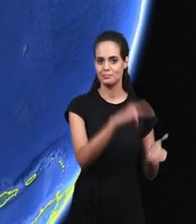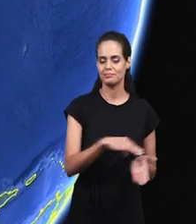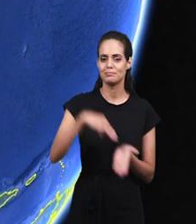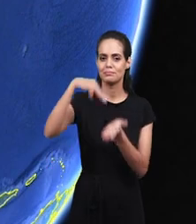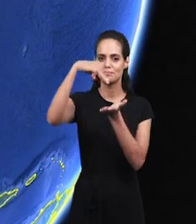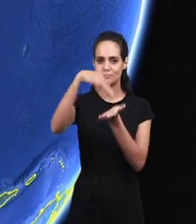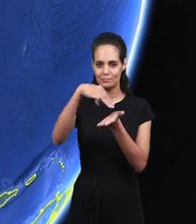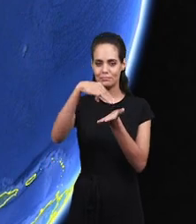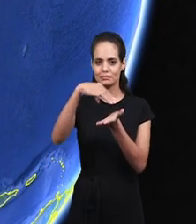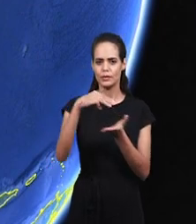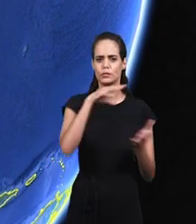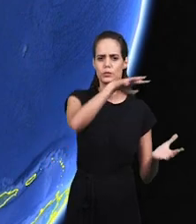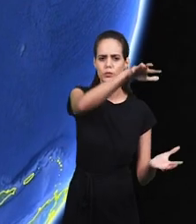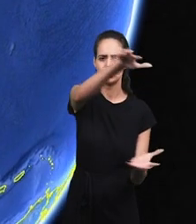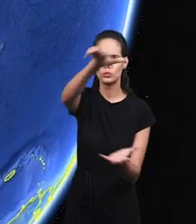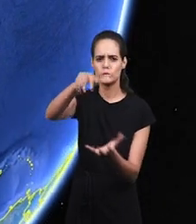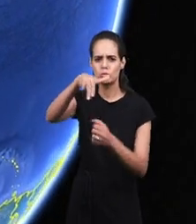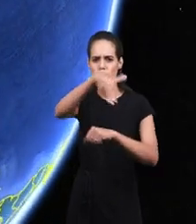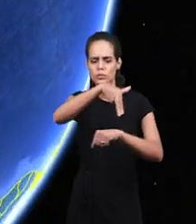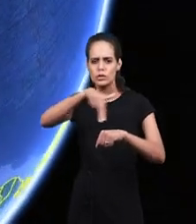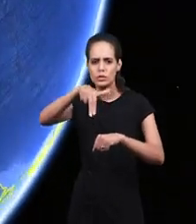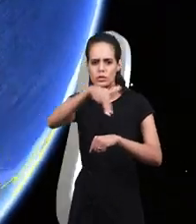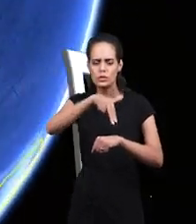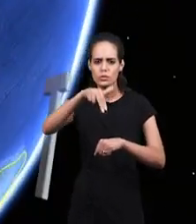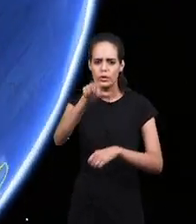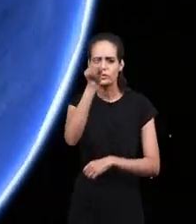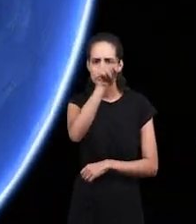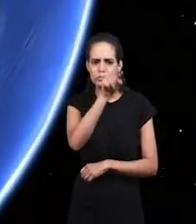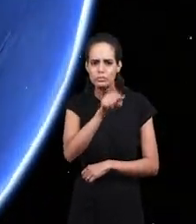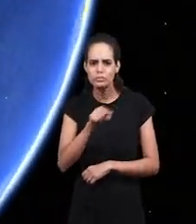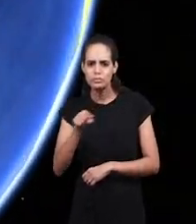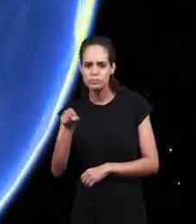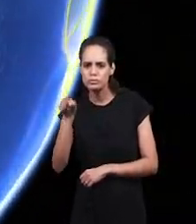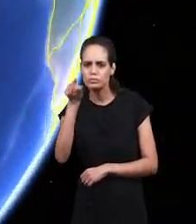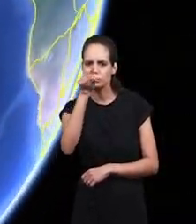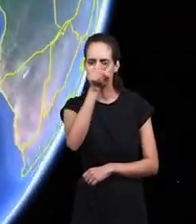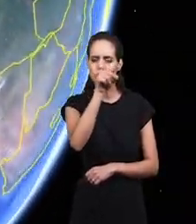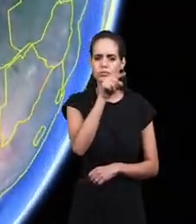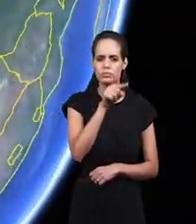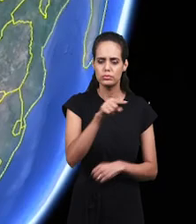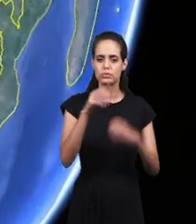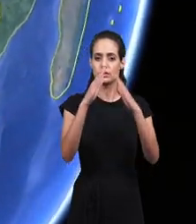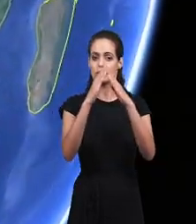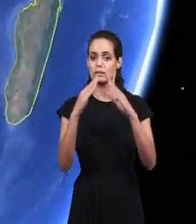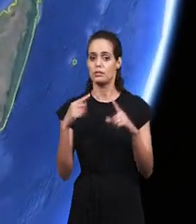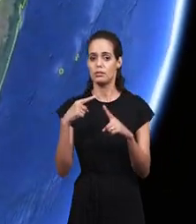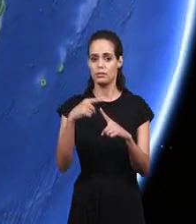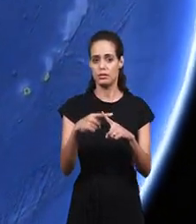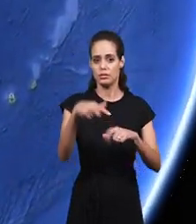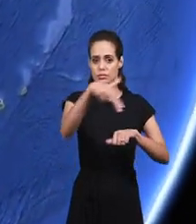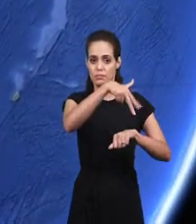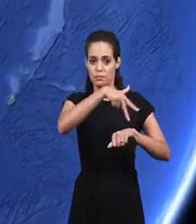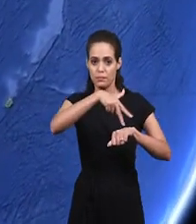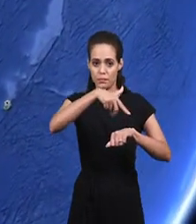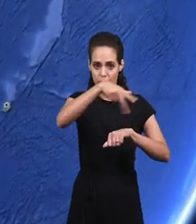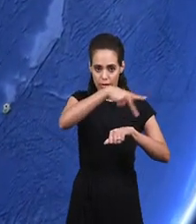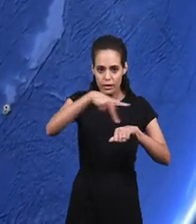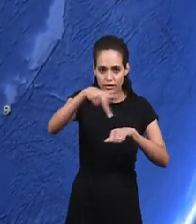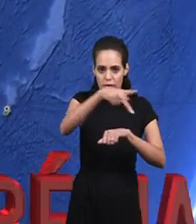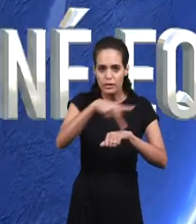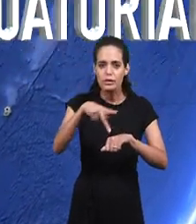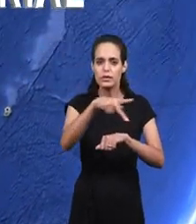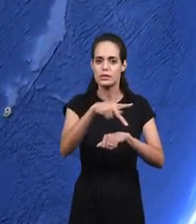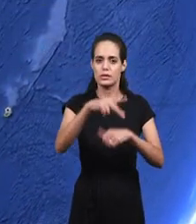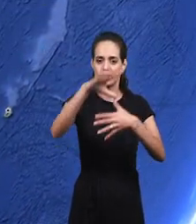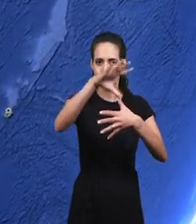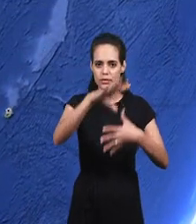l'Église chrétienne Maranatha est présente dans des nations de tous les continents de la planète, des églises des pays dans les 3